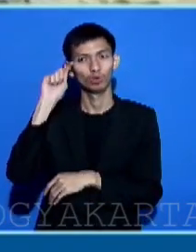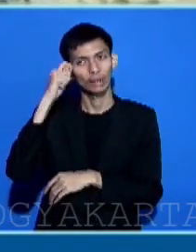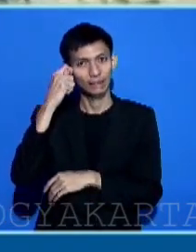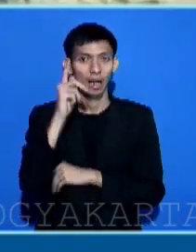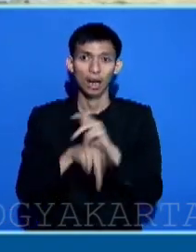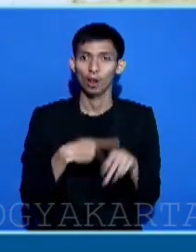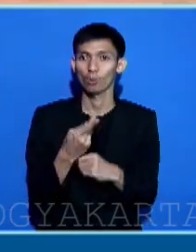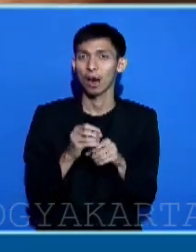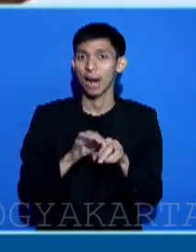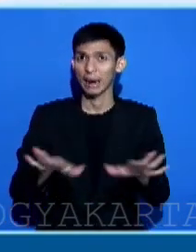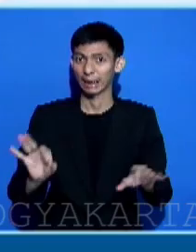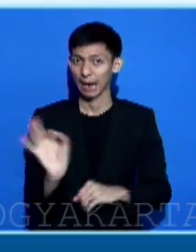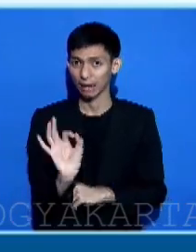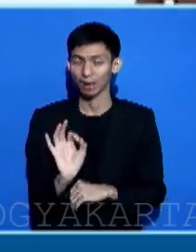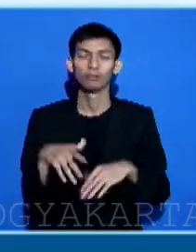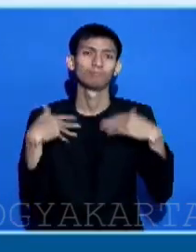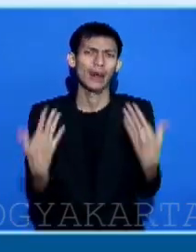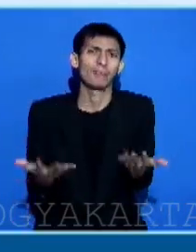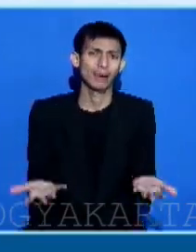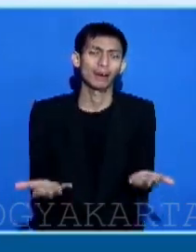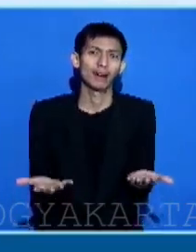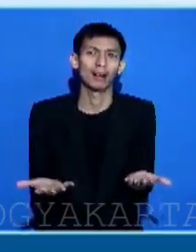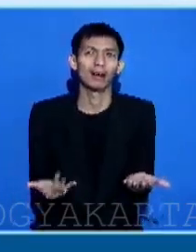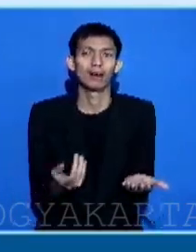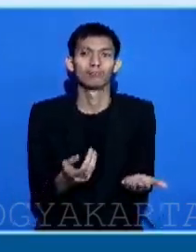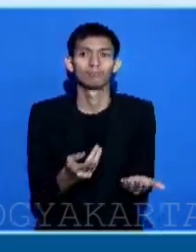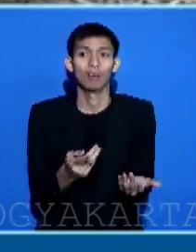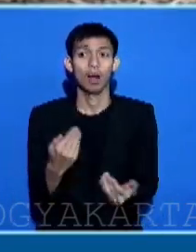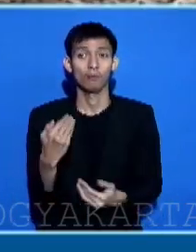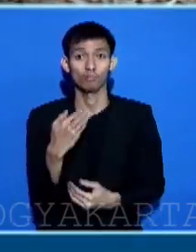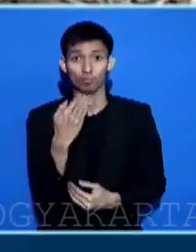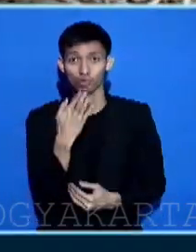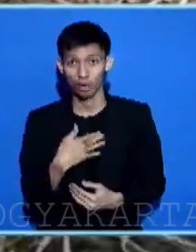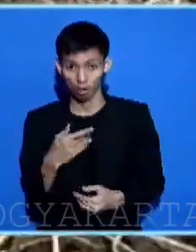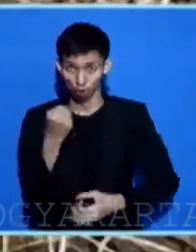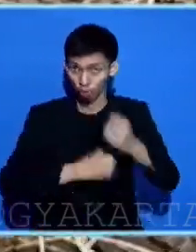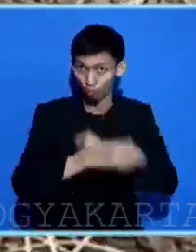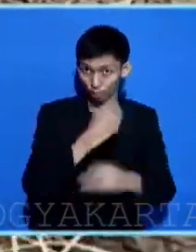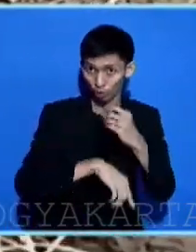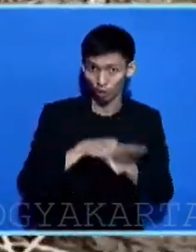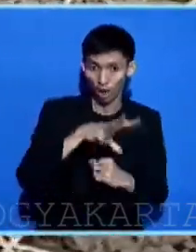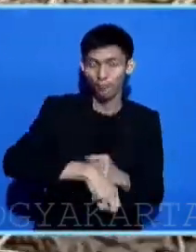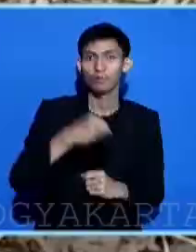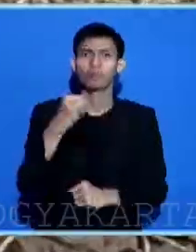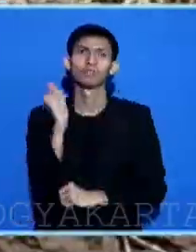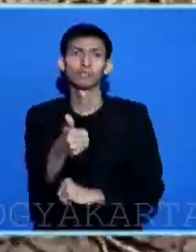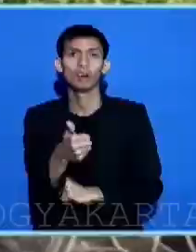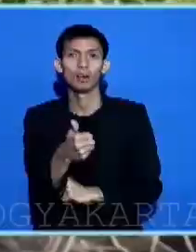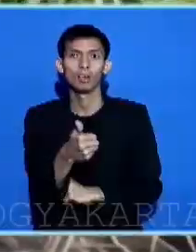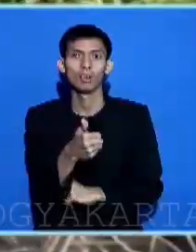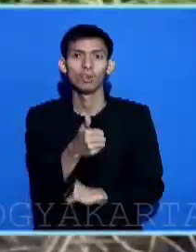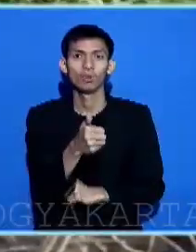ngih Ajeng dipun Malih nek sing wonten sumure ngoten Nika paling ya do dibantu dibisel kadang Tani ngajap jawah Enggal mandhap sainggo